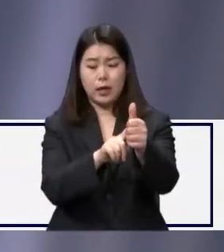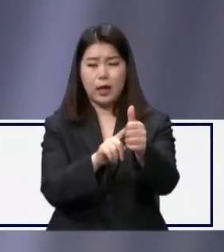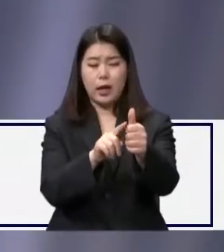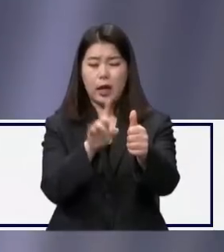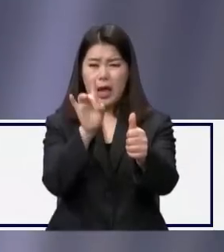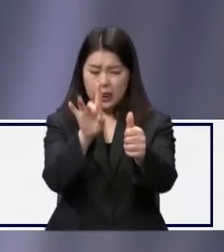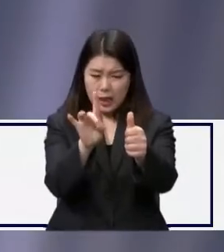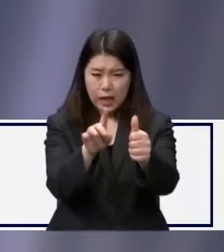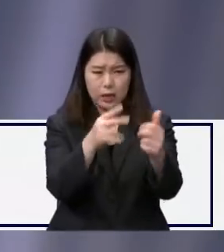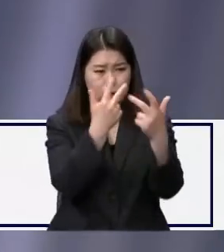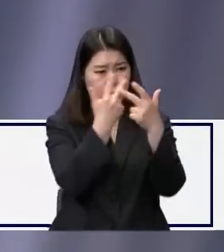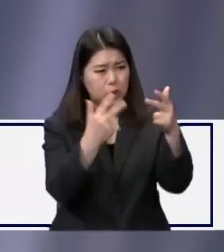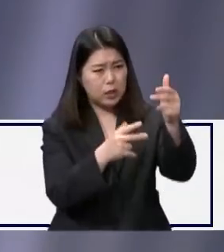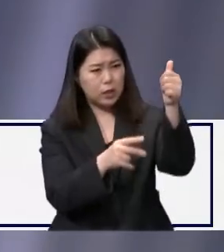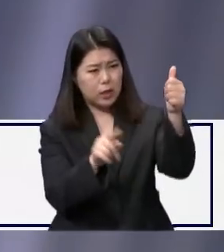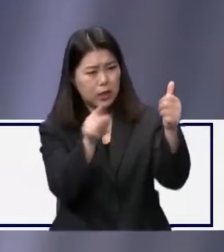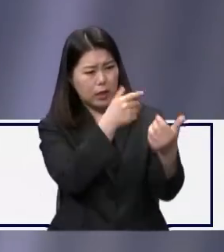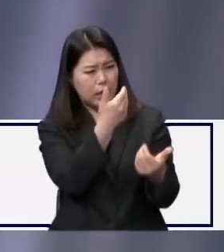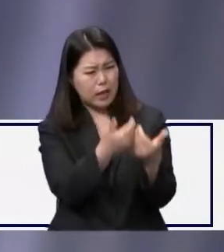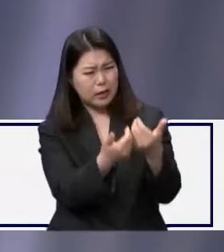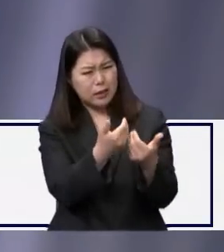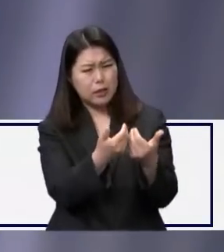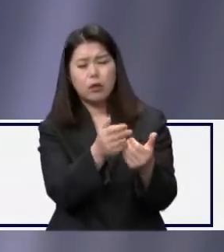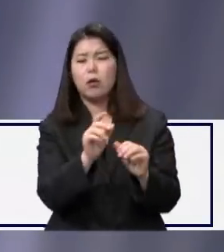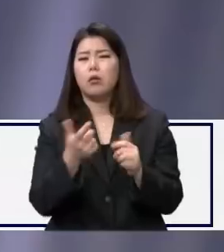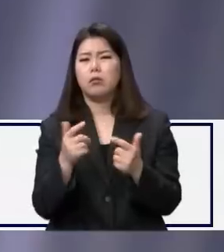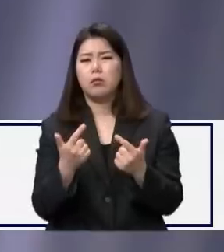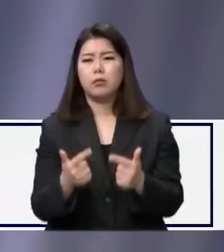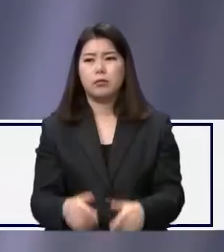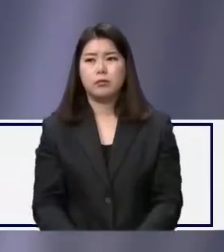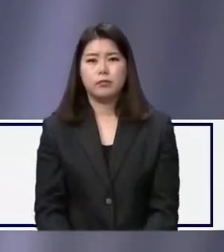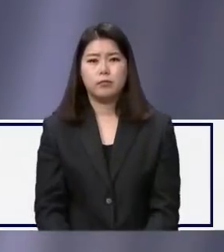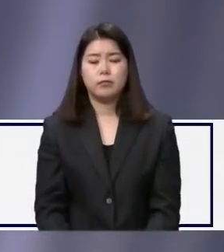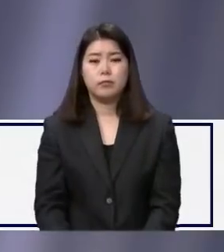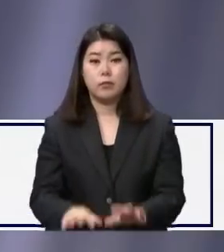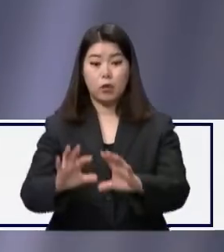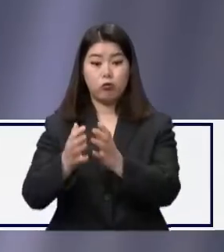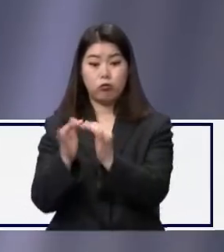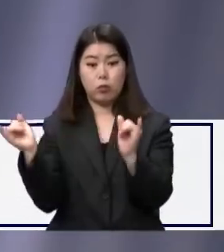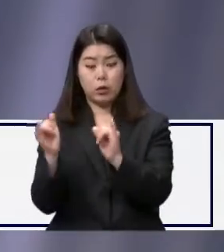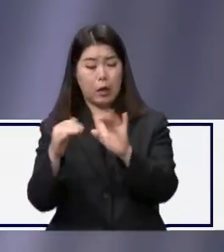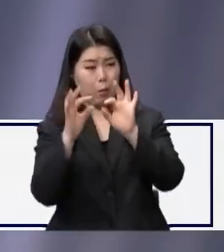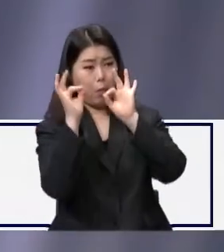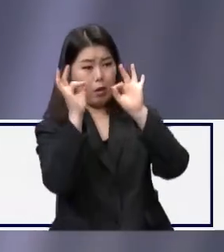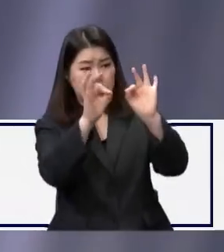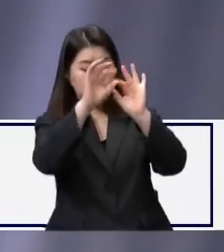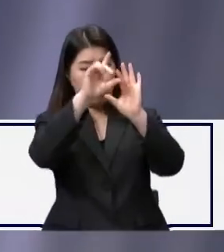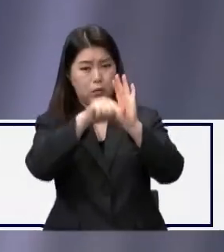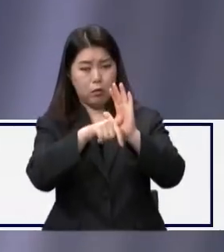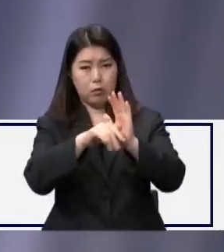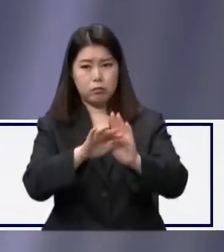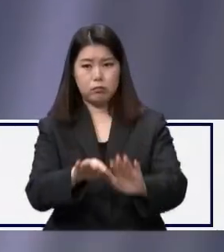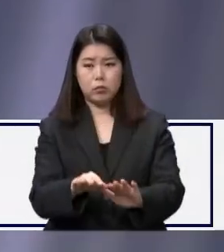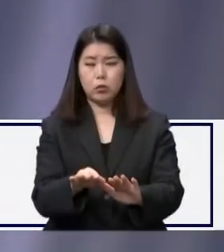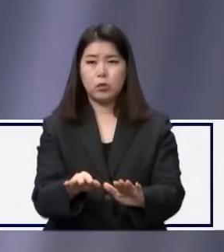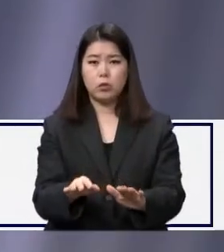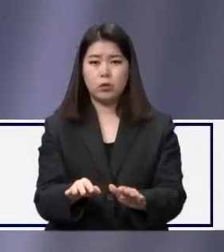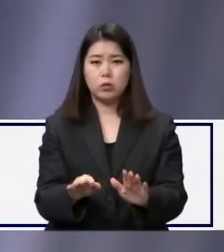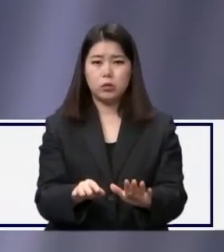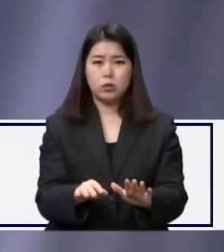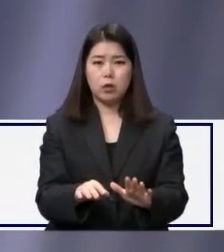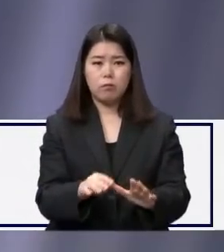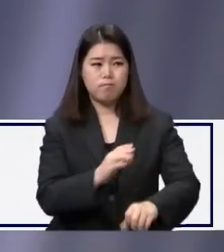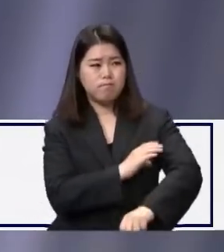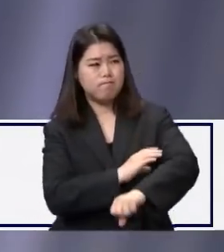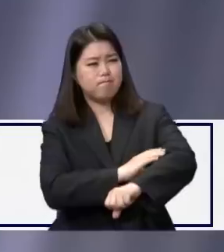이재명 대표와의 어떤 갈등으로 이게 비해 하면 안 된다고 생각해요 국민들이 바라보는 시각 역시도 특정한 어떤